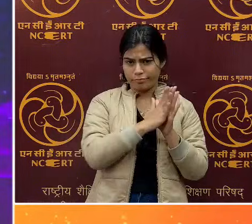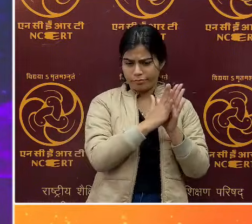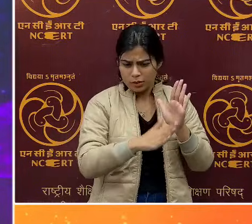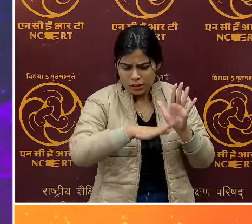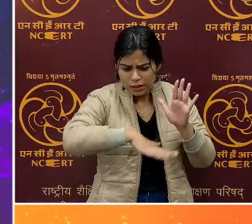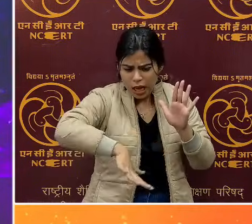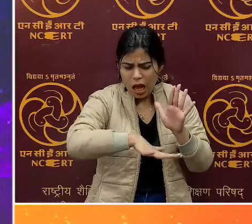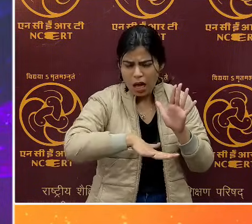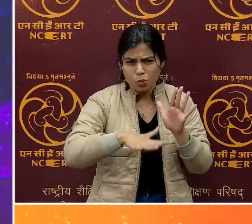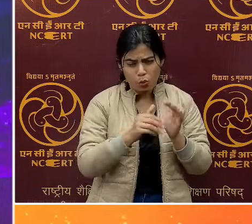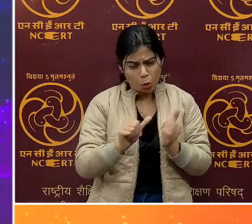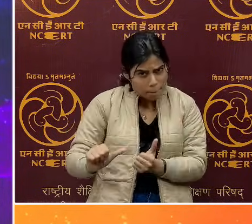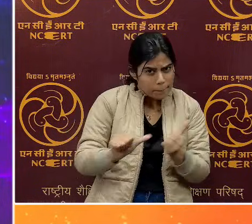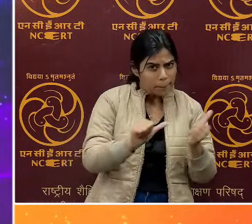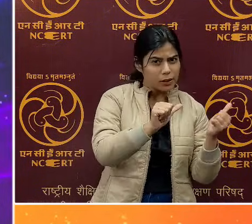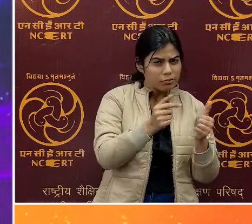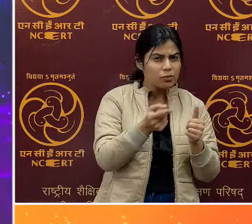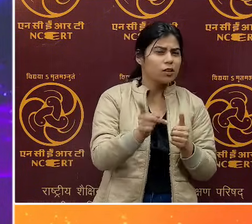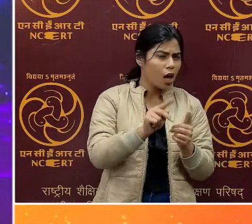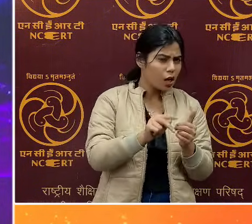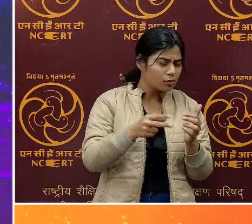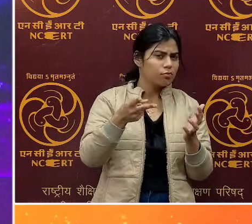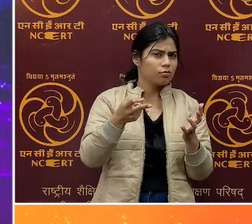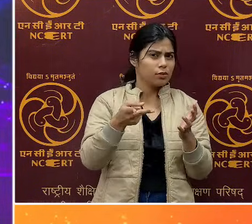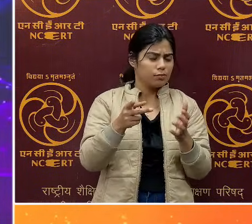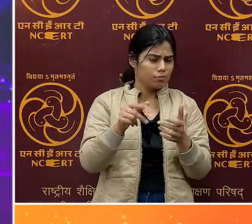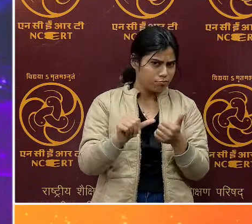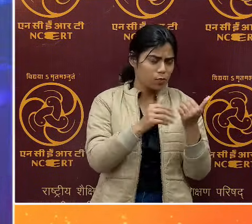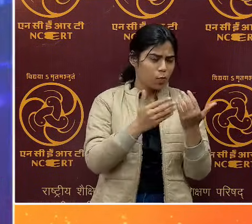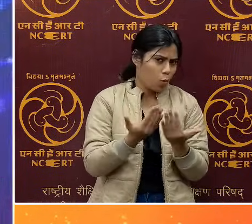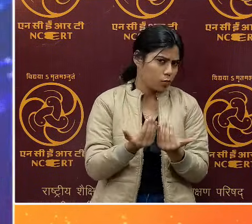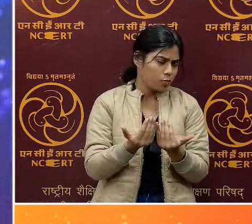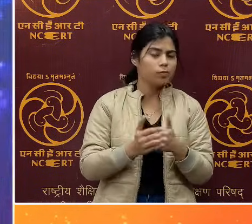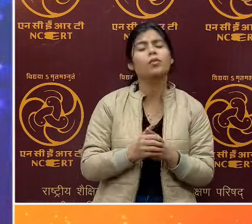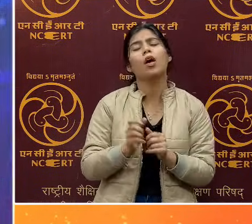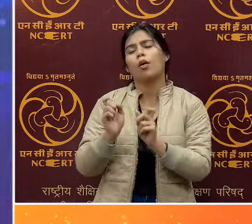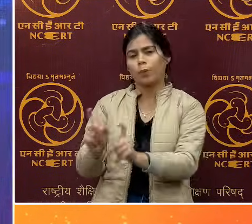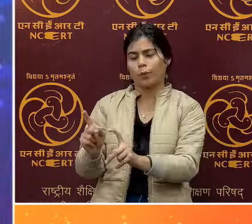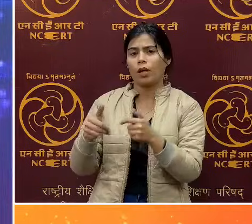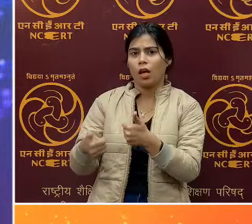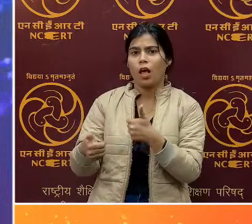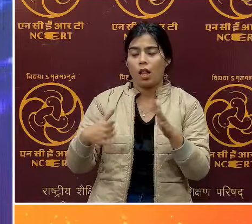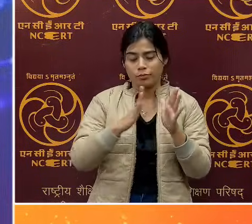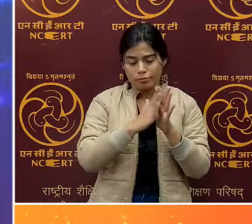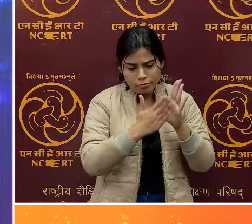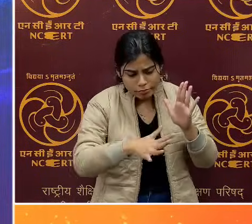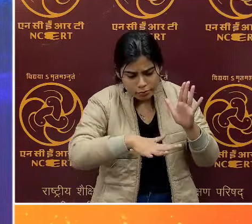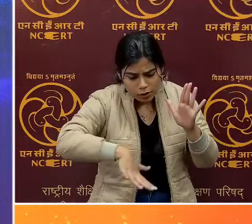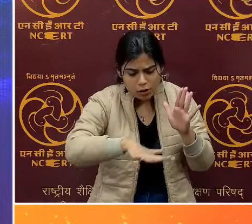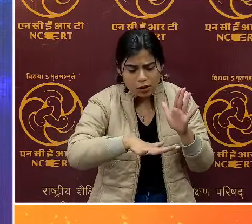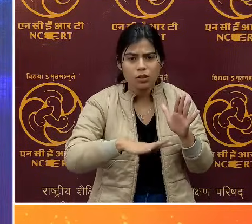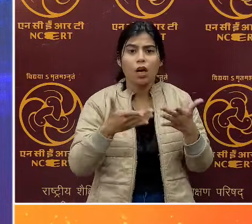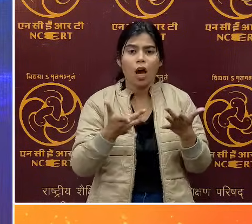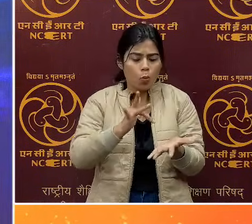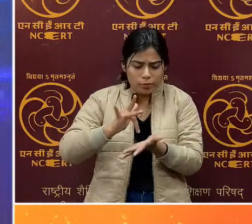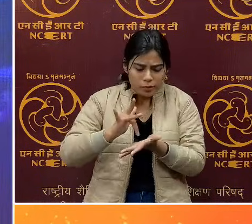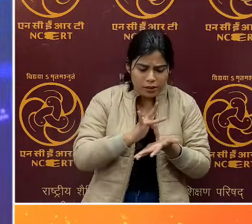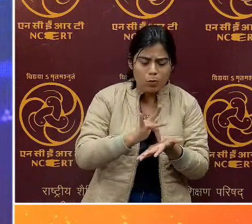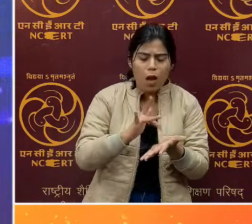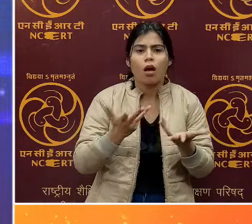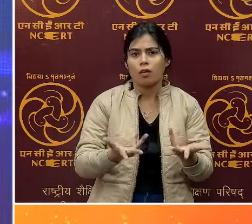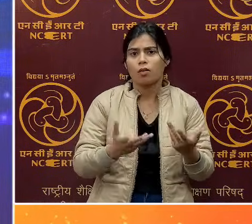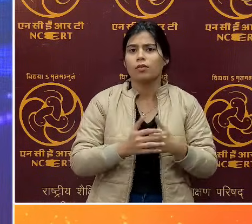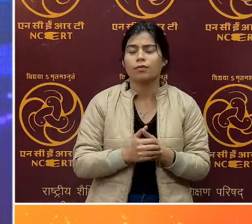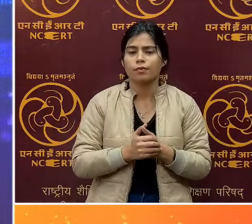बार हम रिकैप कर सकते हैं उन्हें, देन हम रिफ्लेक्शन में पढ़ेंगे. Okay, so we see shadow formation, how it takes place,